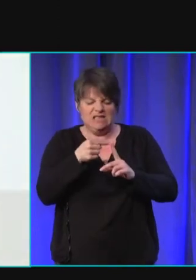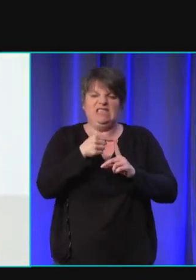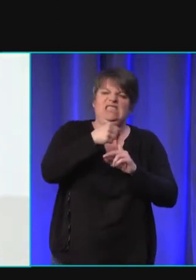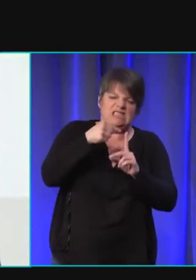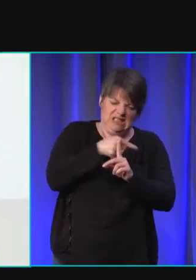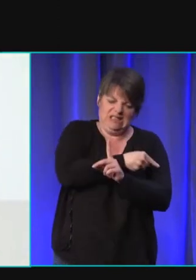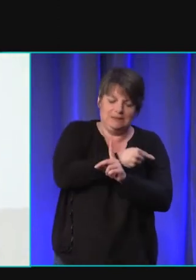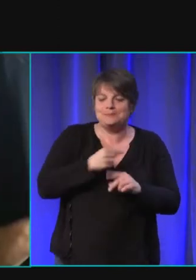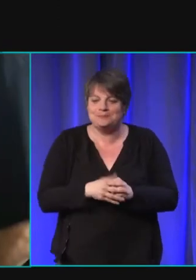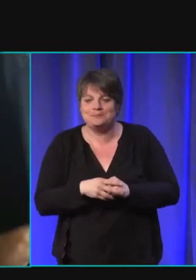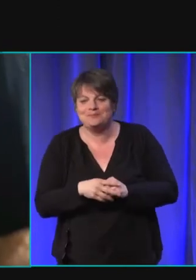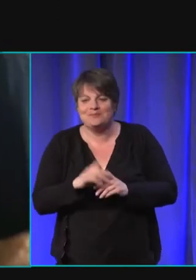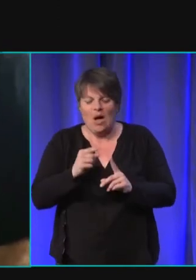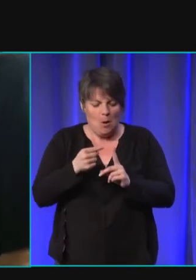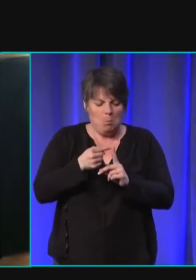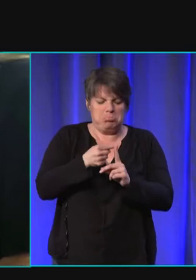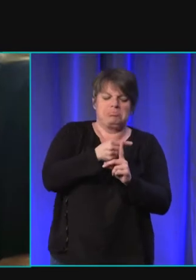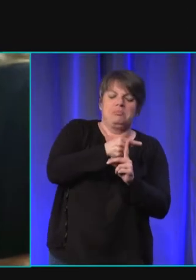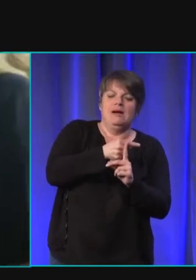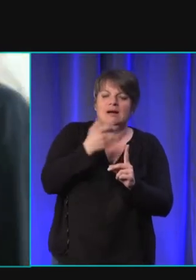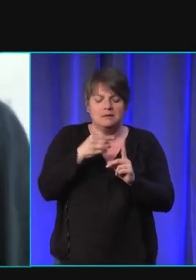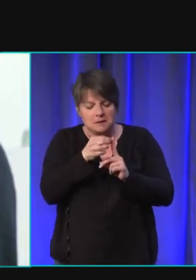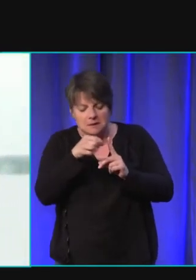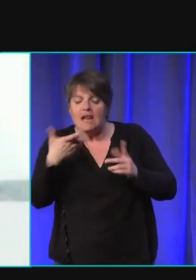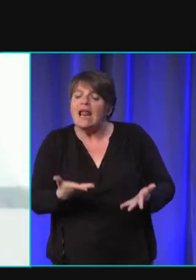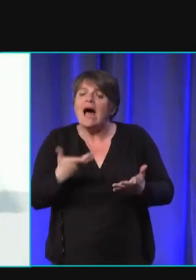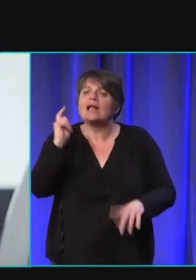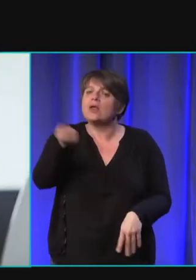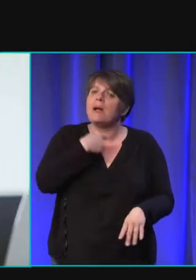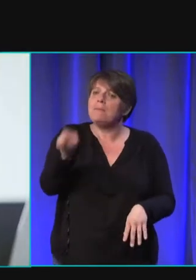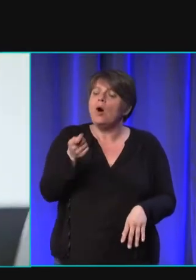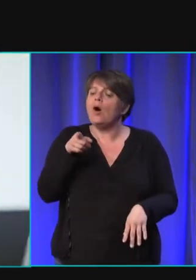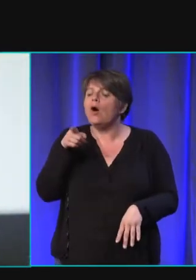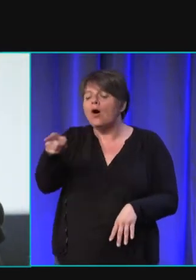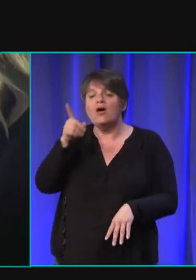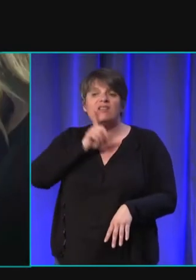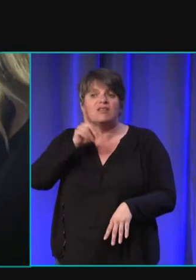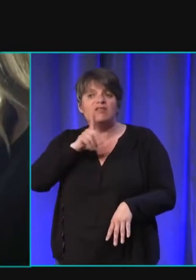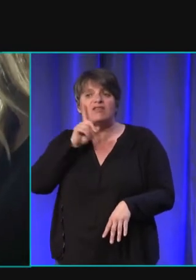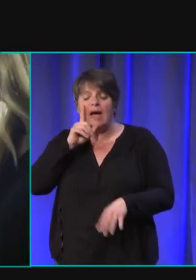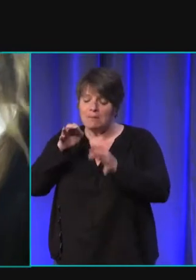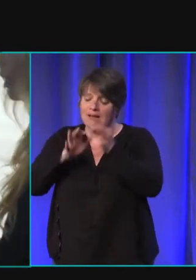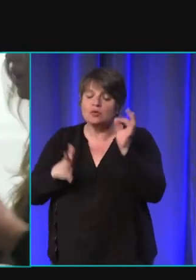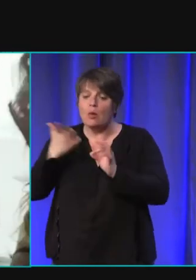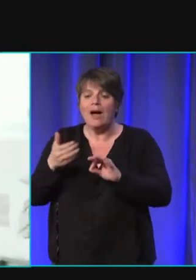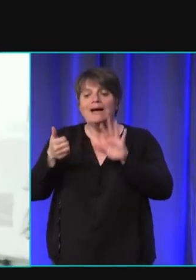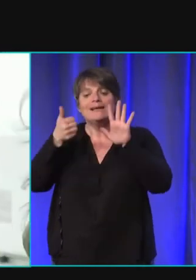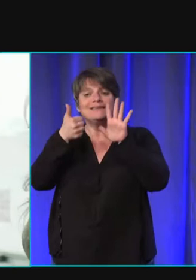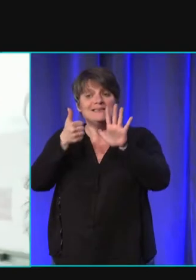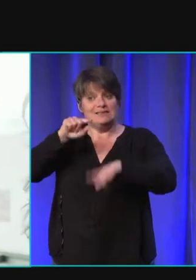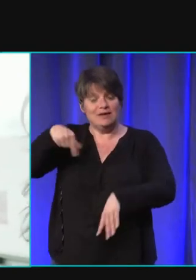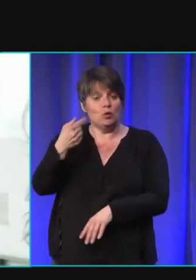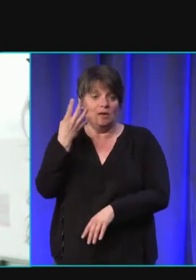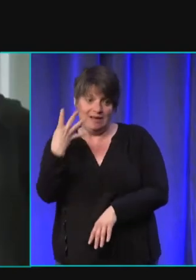même. Plus élevé, on était parti à 1. On devrait être à combien chez Adriana? On est à 6,4 millimoles par